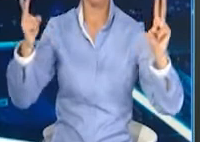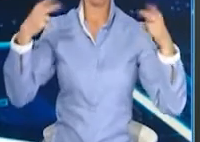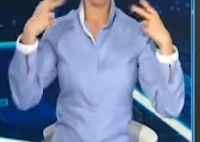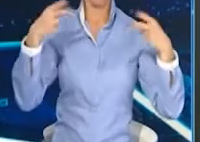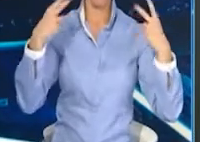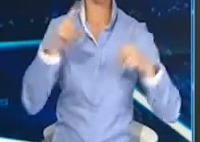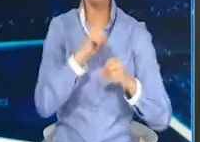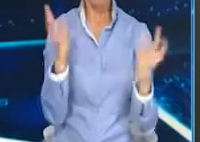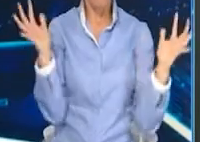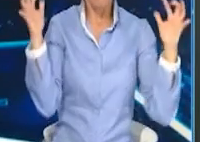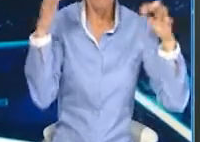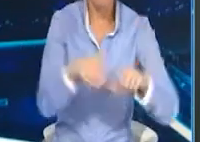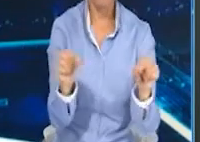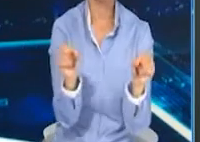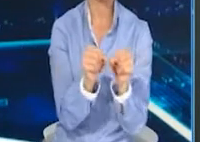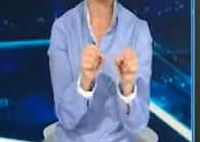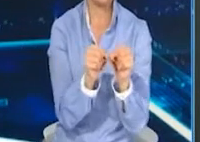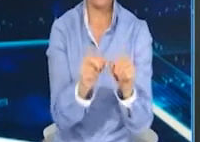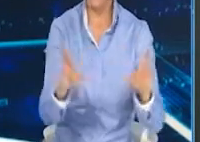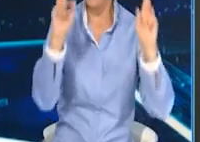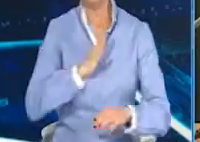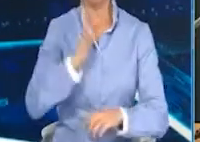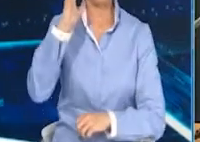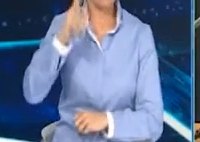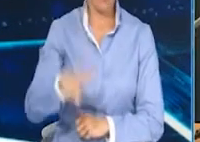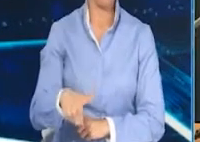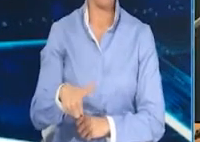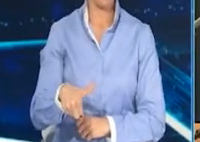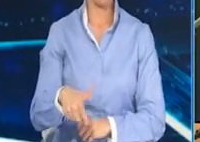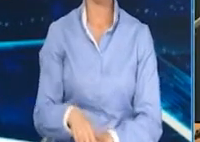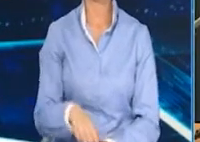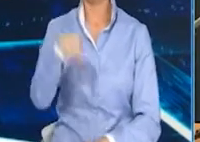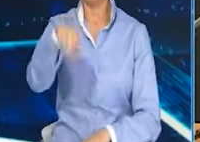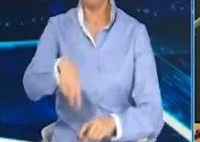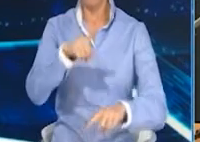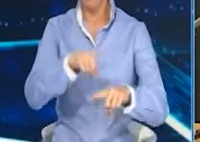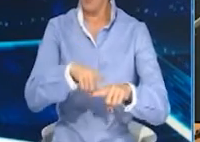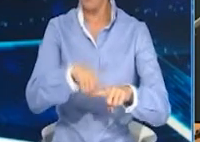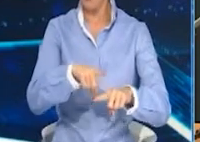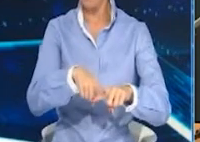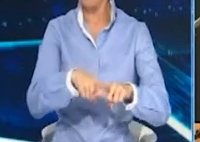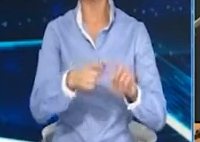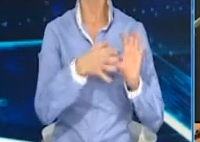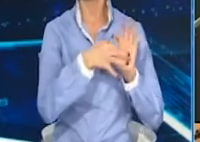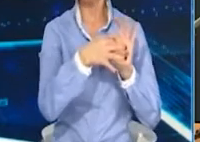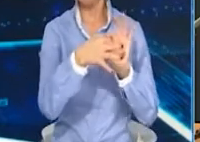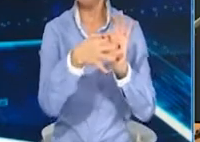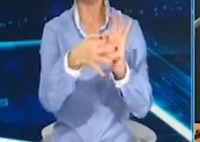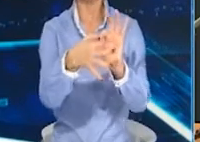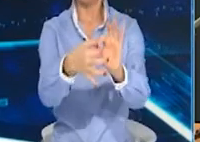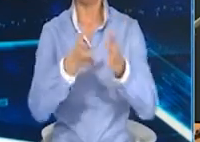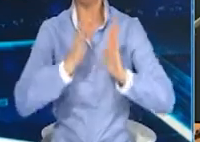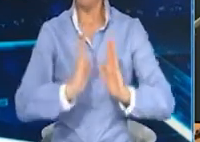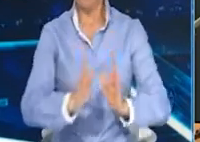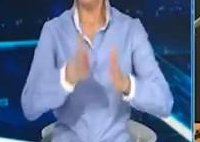με στόχο όλοι να φτάσουμε στο ραντεβού μας με το εμβόλιο. Βάσει των στοιχείων που δημοσιεύει ο ΕΟΔΗ, συνεχίζεται η μείωση των ενεργών κρουσμάτων